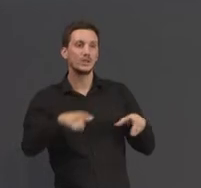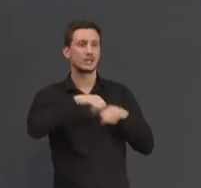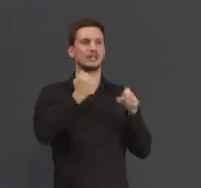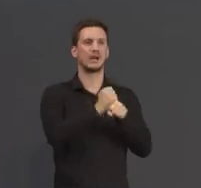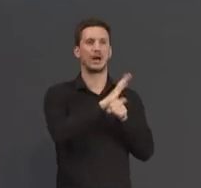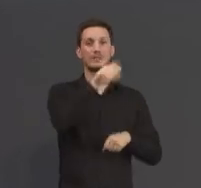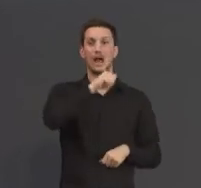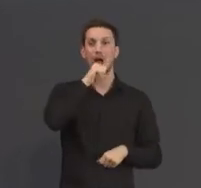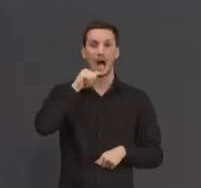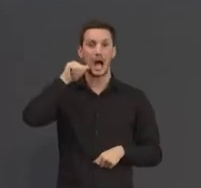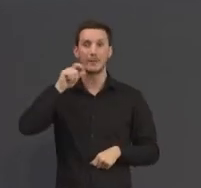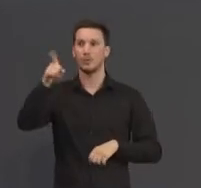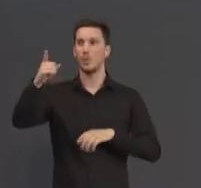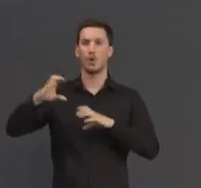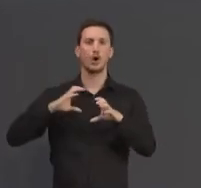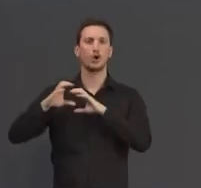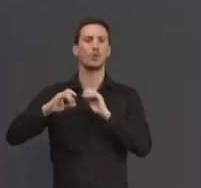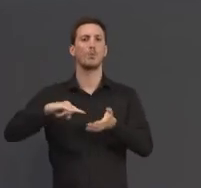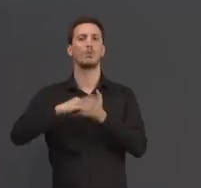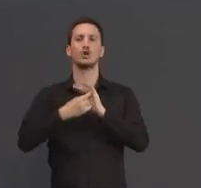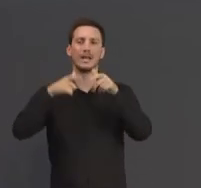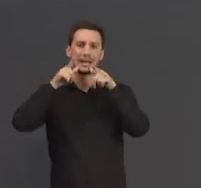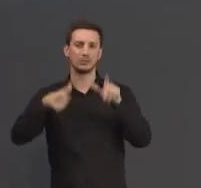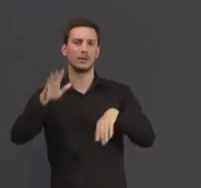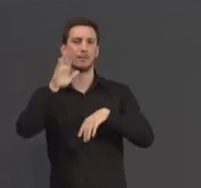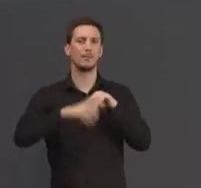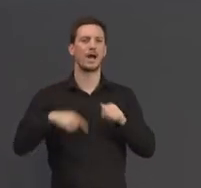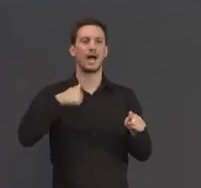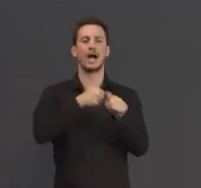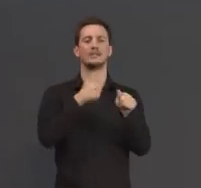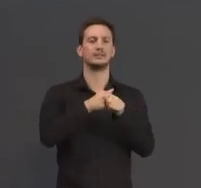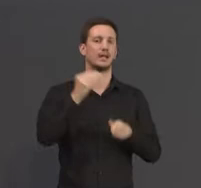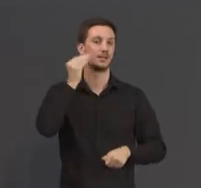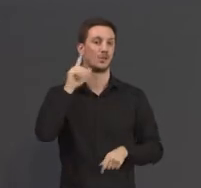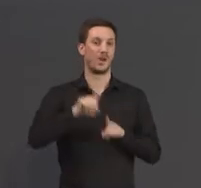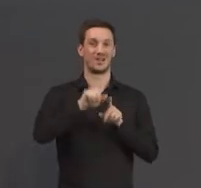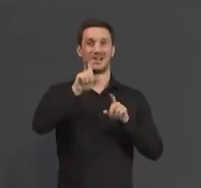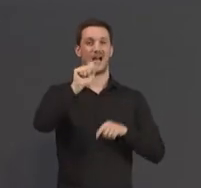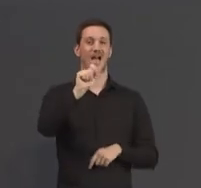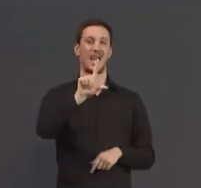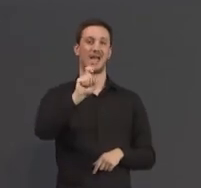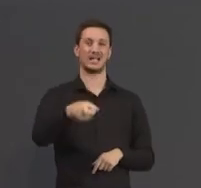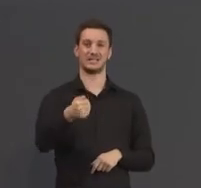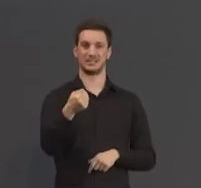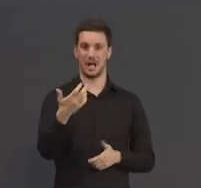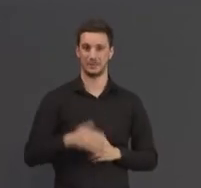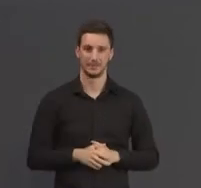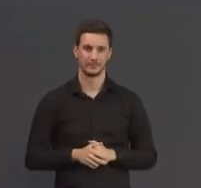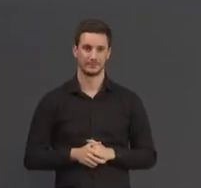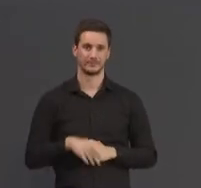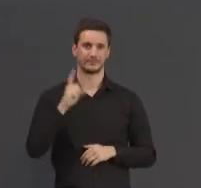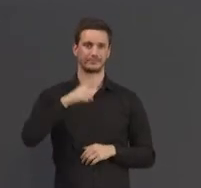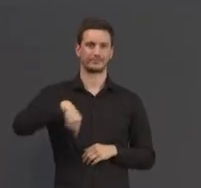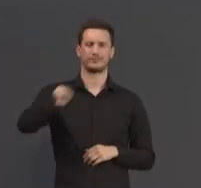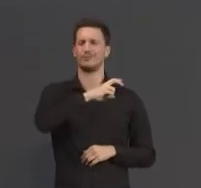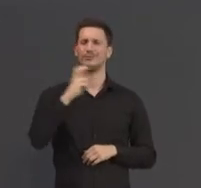Amazon coordinant projectes lingüístics per a assistents virtuals com l'Alexa. Per tant, no tingueu